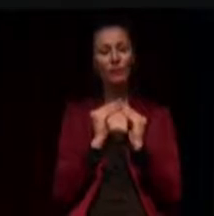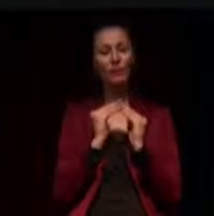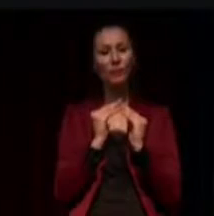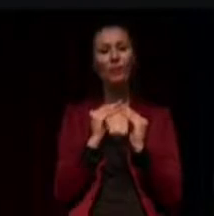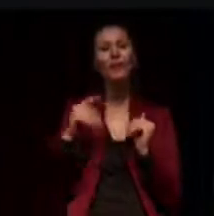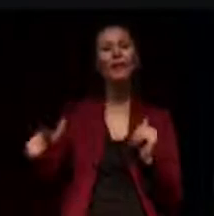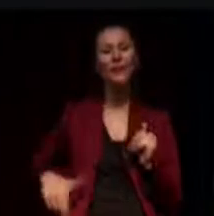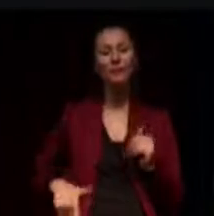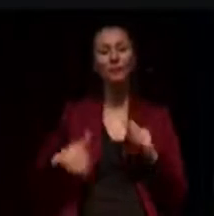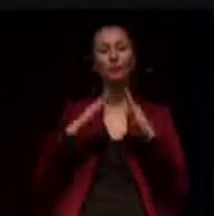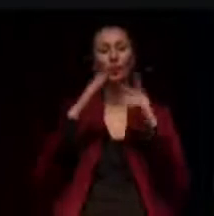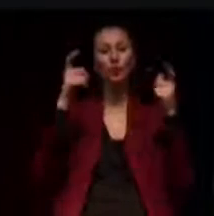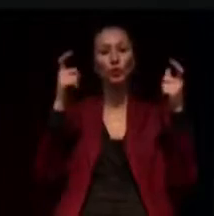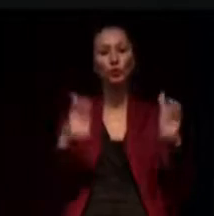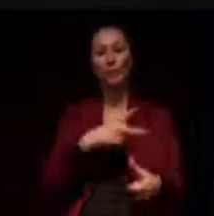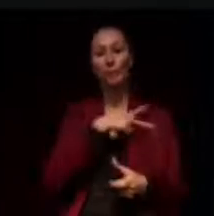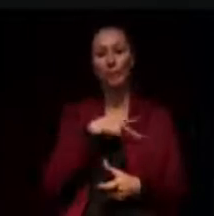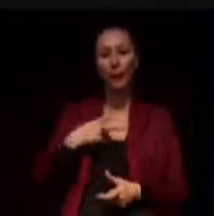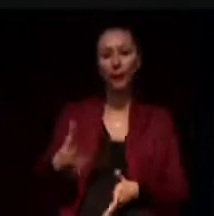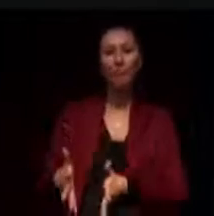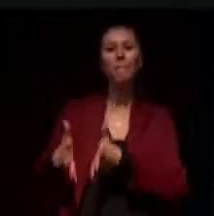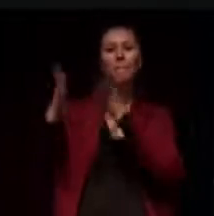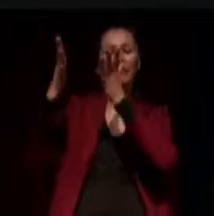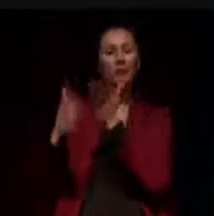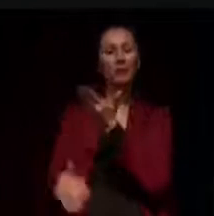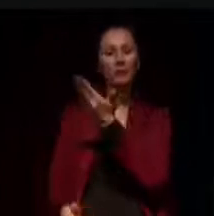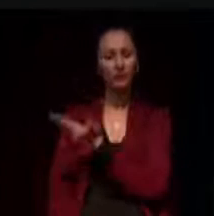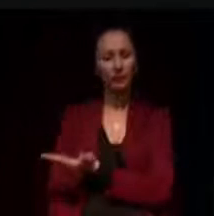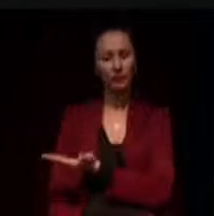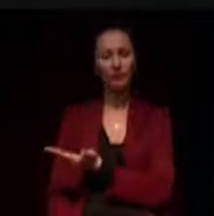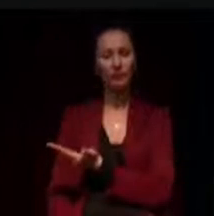Kendi evimizi İzmir Büyükşehir Belediye binasını